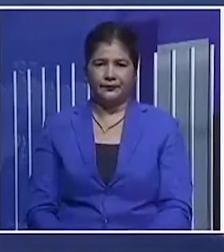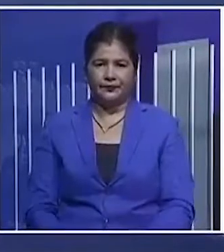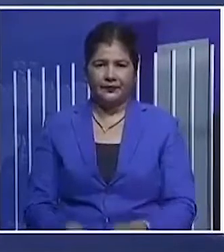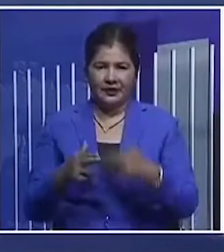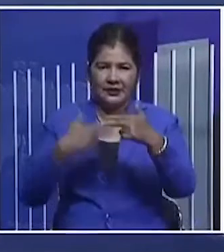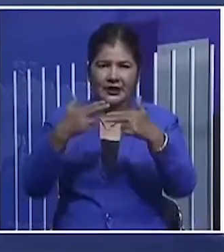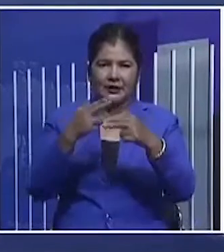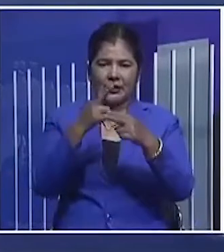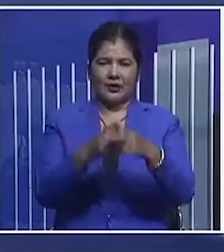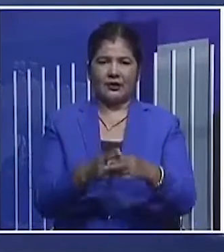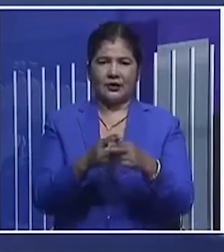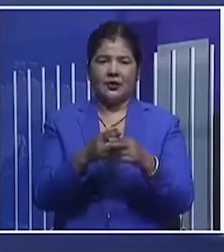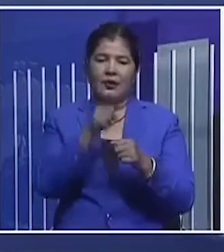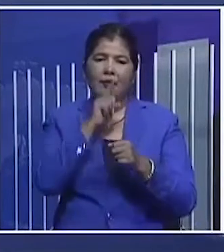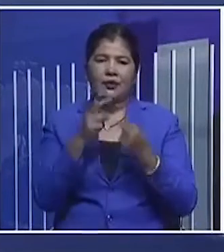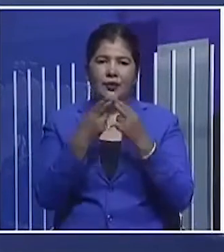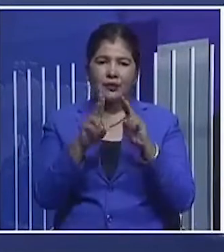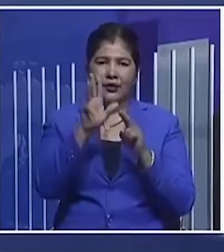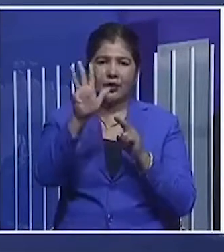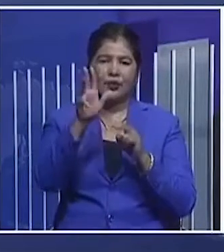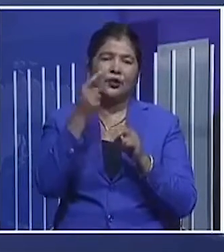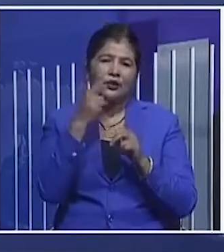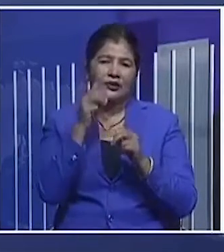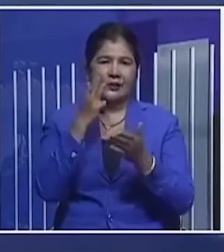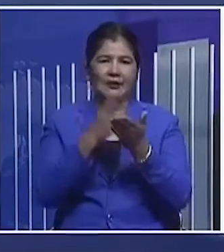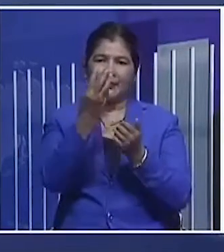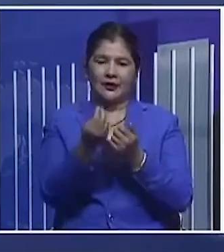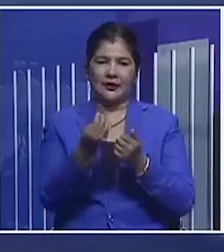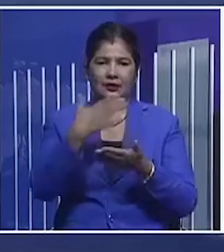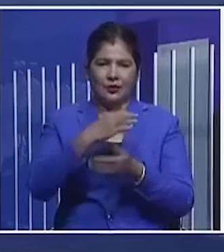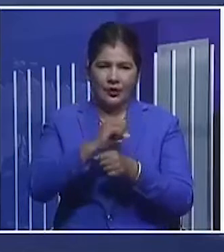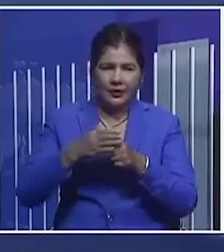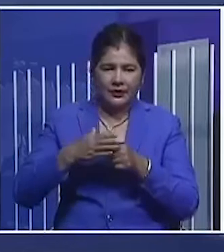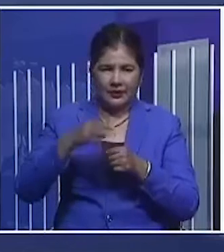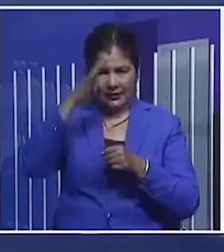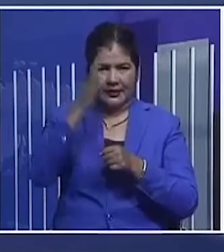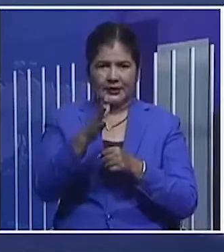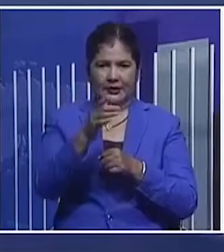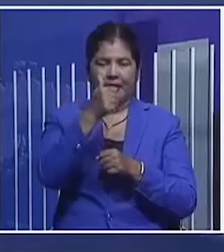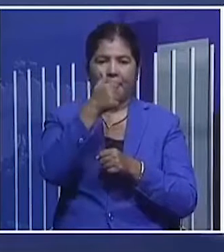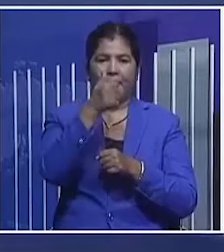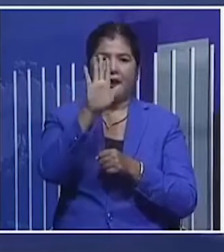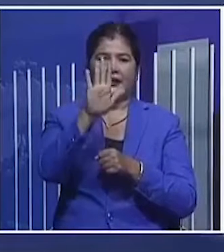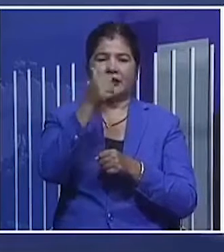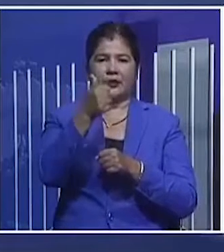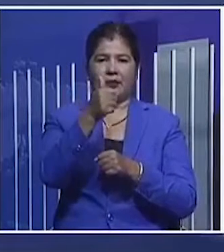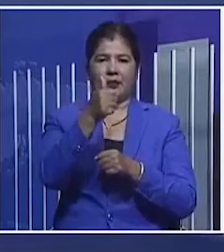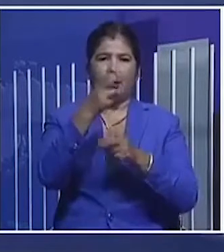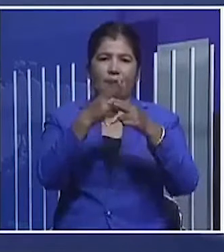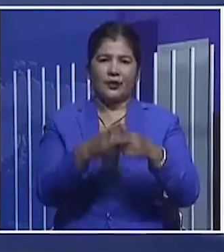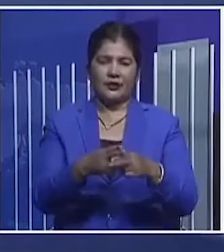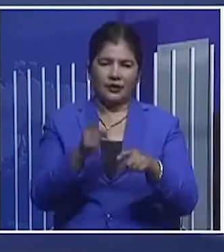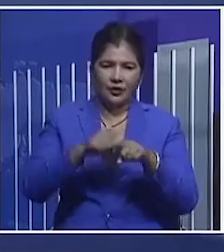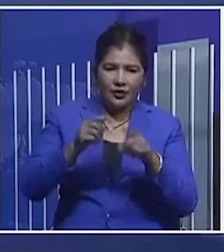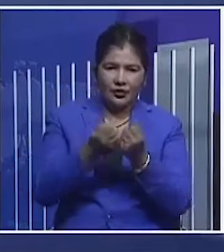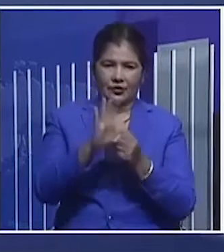चालू आर्थिक वर्ष पूरा हुन अब 9 दिन मात्र बाँकी रहँदा लुम्बिनी प्रदेश सरकारले 56% बजेट मात्र खर्च